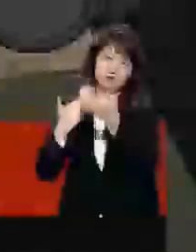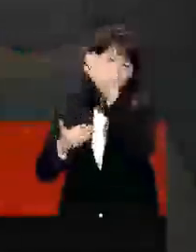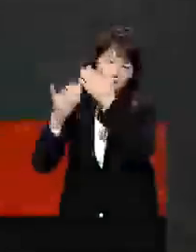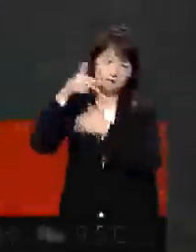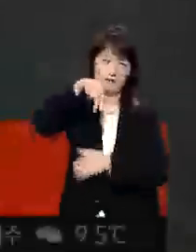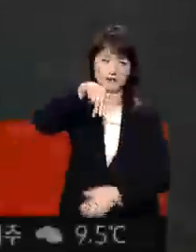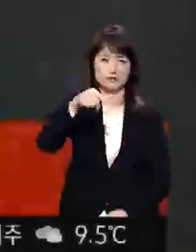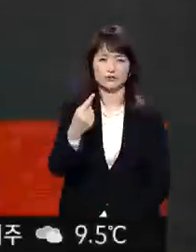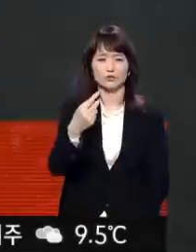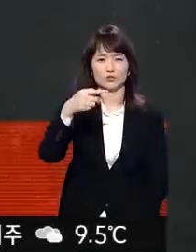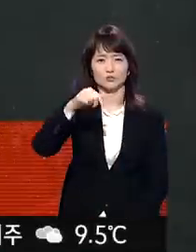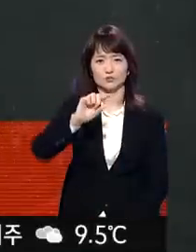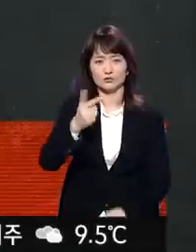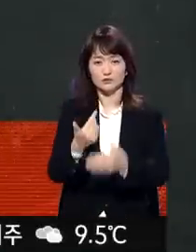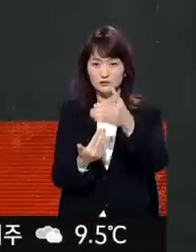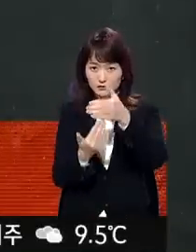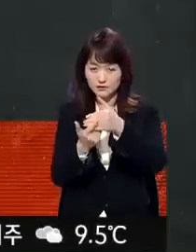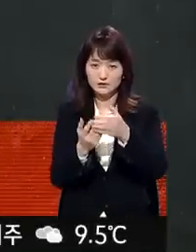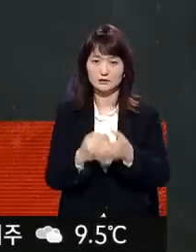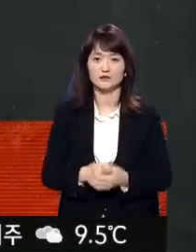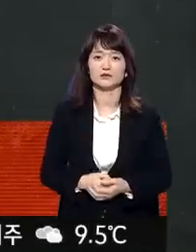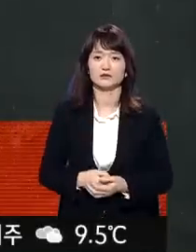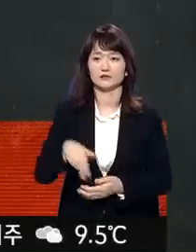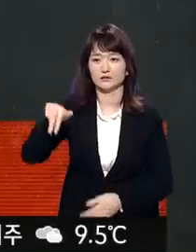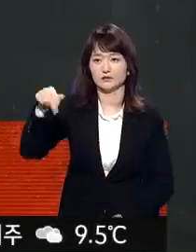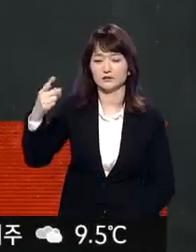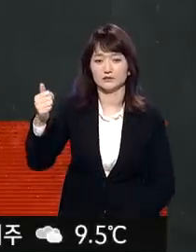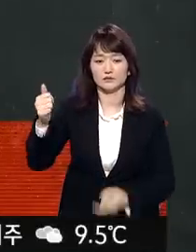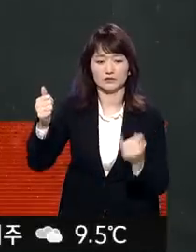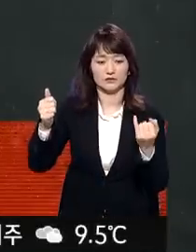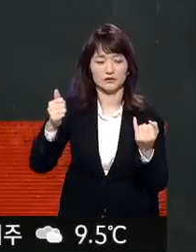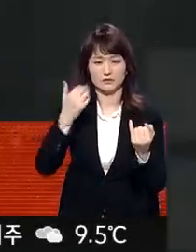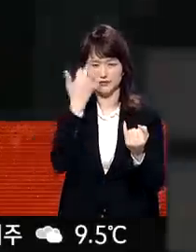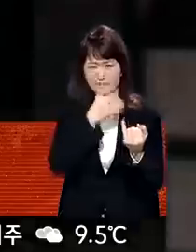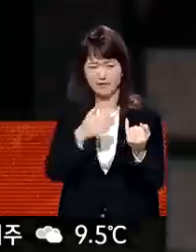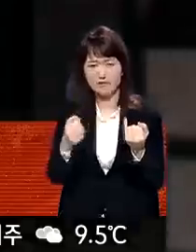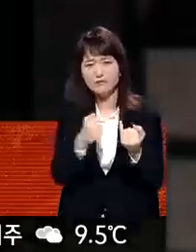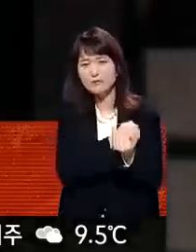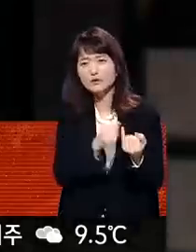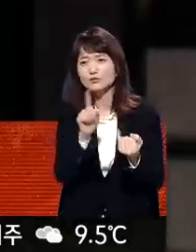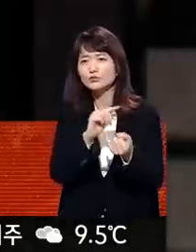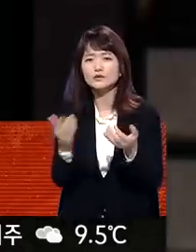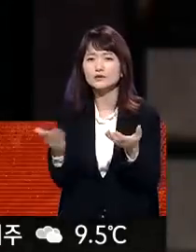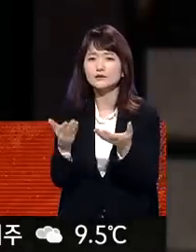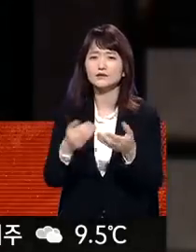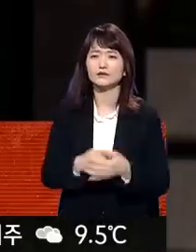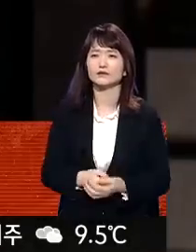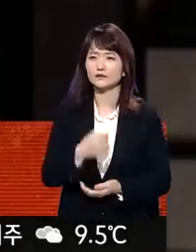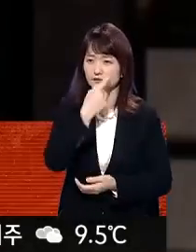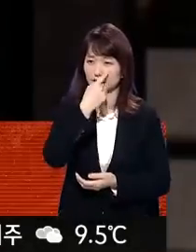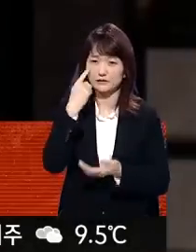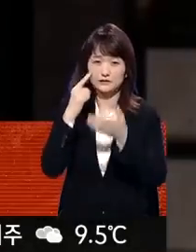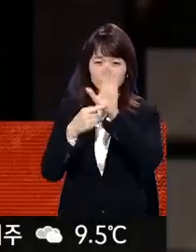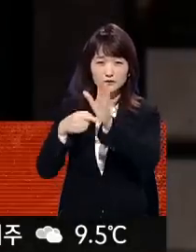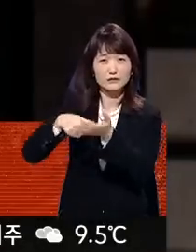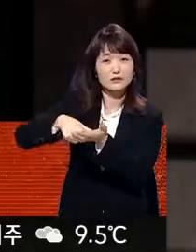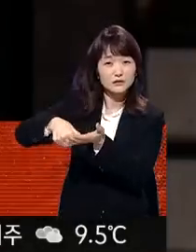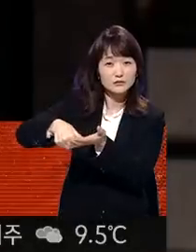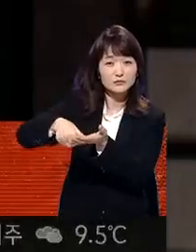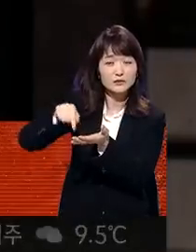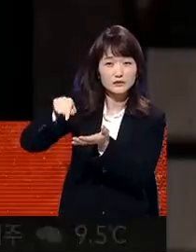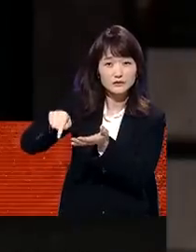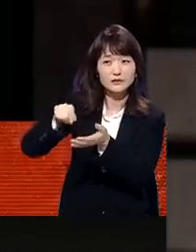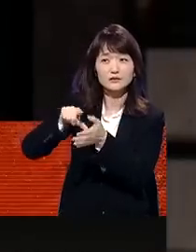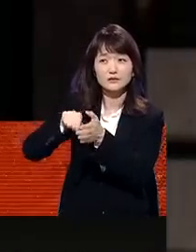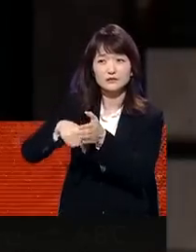조두순 사건에 보면 그 조두순이 피해자에게 성폭행을 하고 난 다음에 어떤 일을 하는가 하면 증거인멸을 하려고 해요. 제가